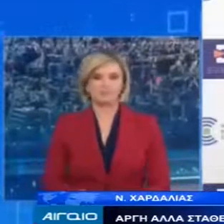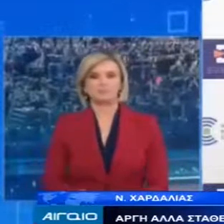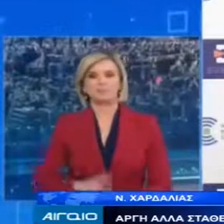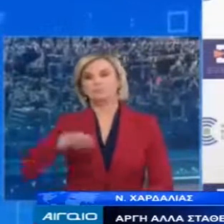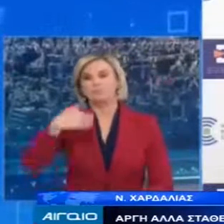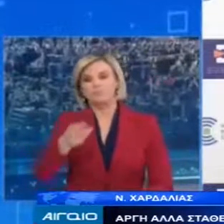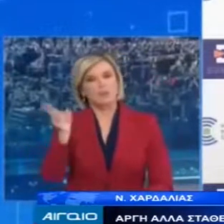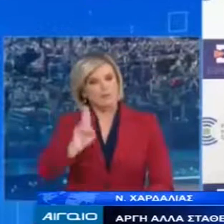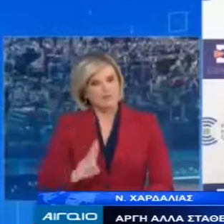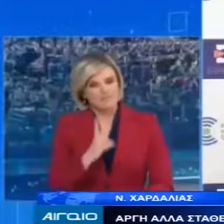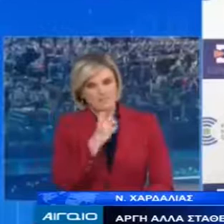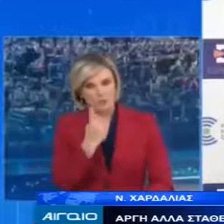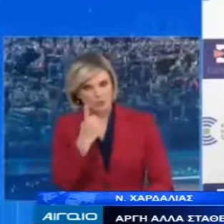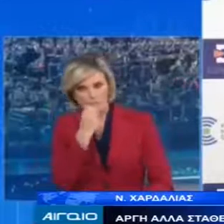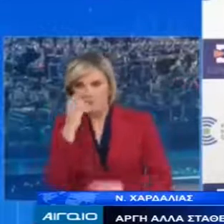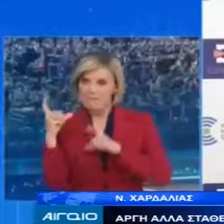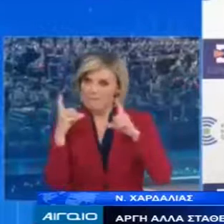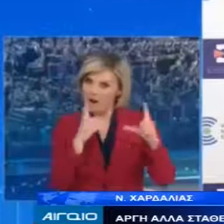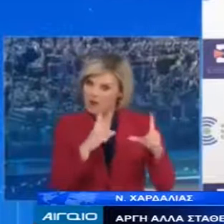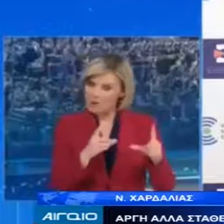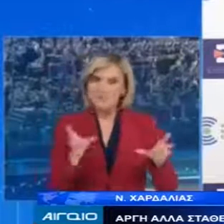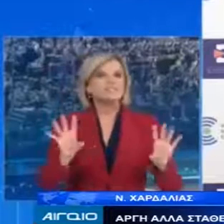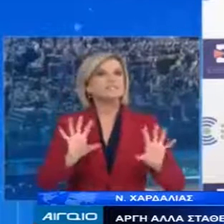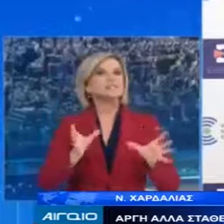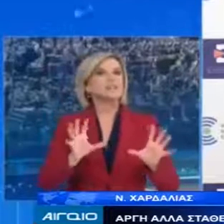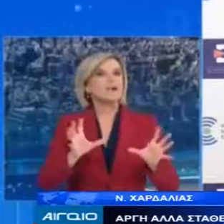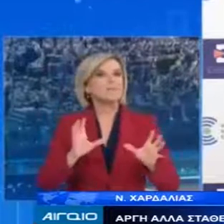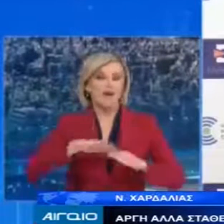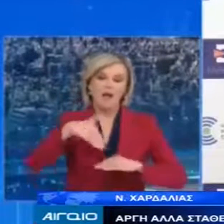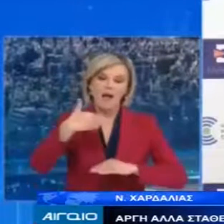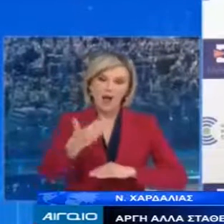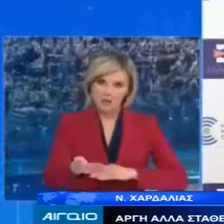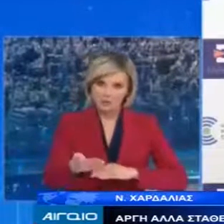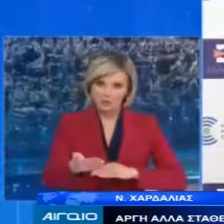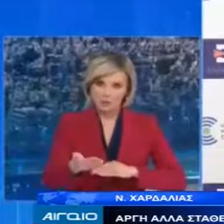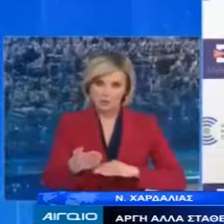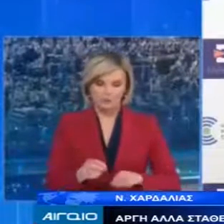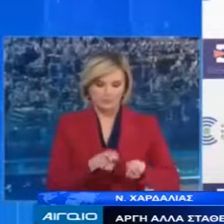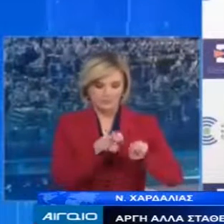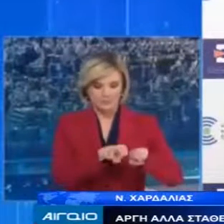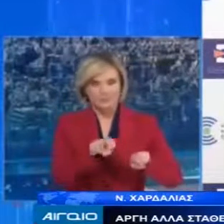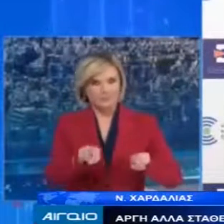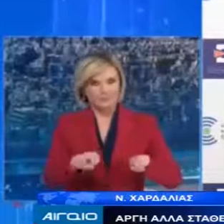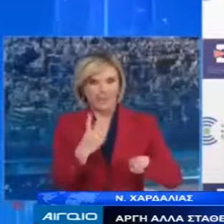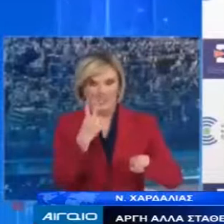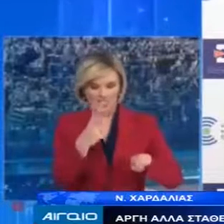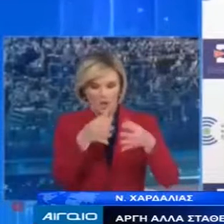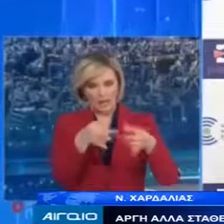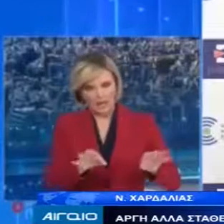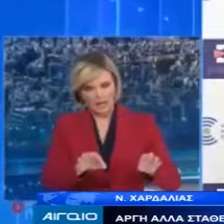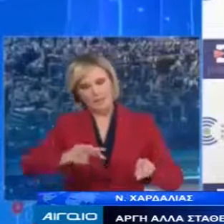Μαΐου επαναλειτουργούν τα θερινά σινεμά με κενό χώρο, κενή θέση ανά 2 καθήμενους και πληρώτα μέχρι